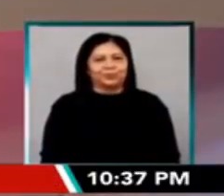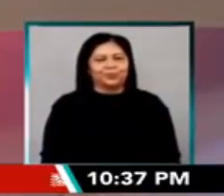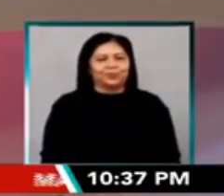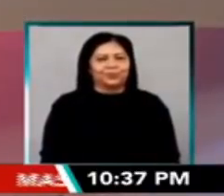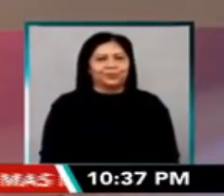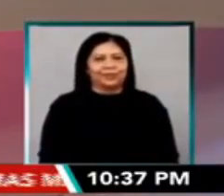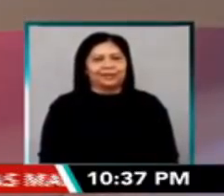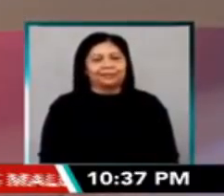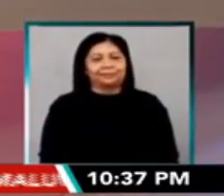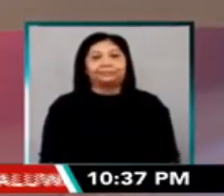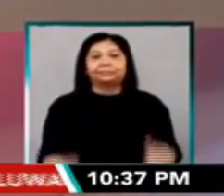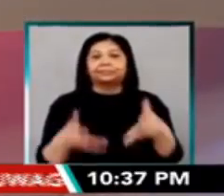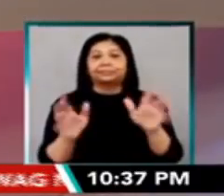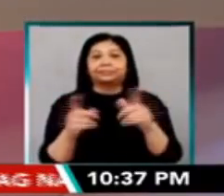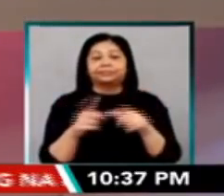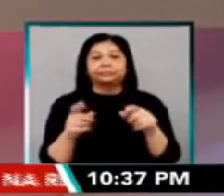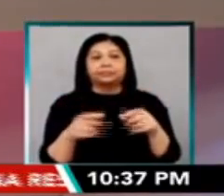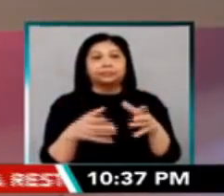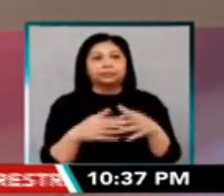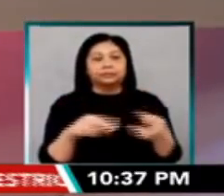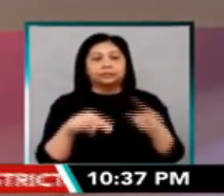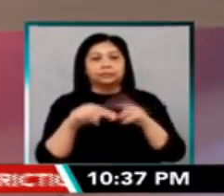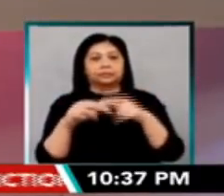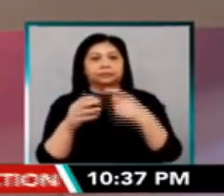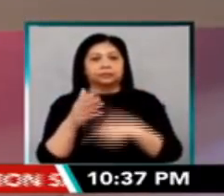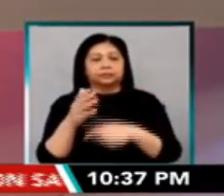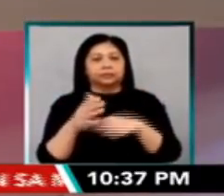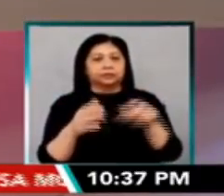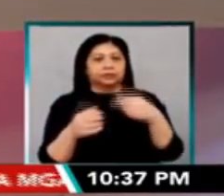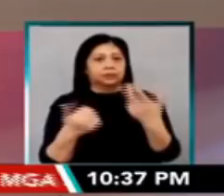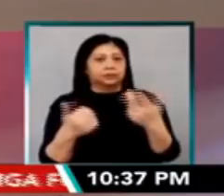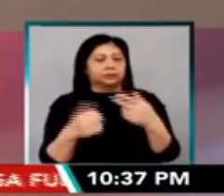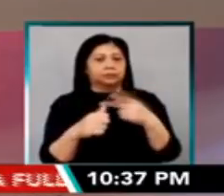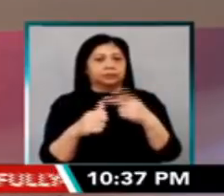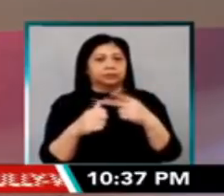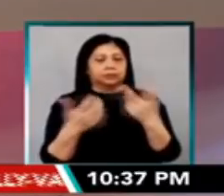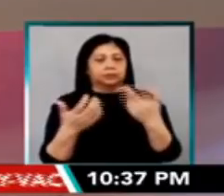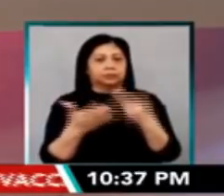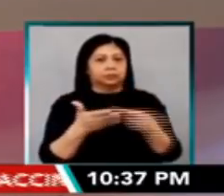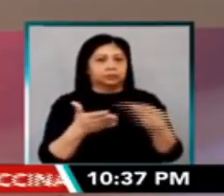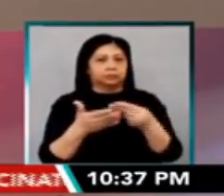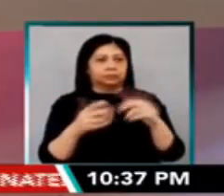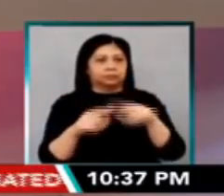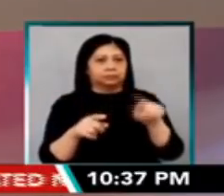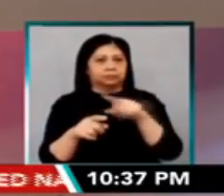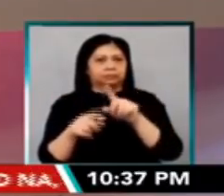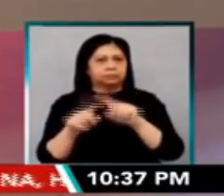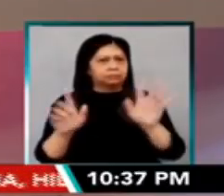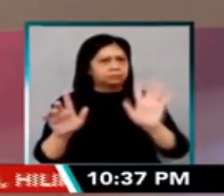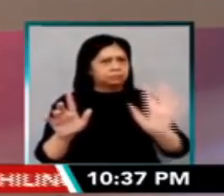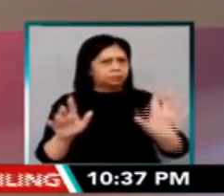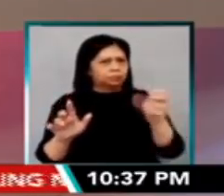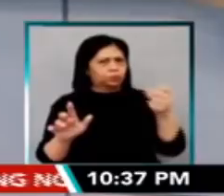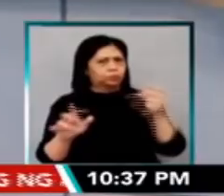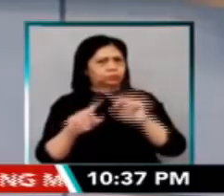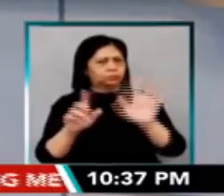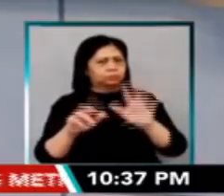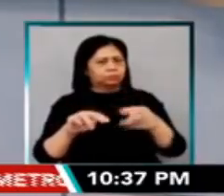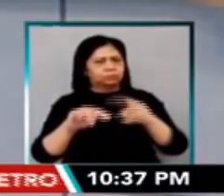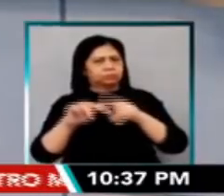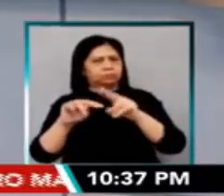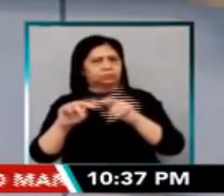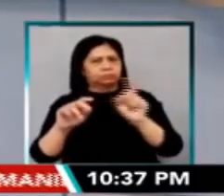Pinayagan na ang taas presyo sa ilang pangunahing bilihin pero hindi pa raw yan dapat maramdaman agad ng mga mamimili. Ngayon pala